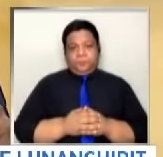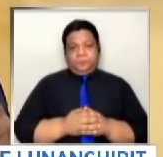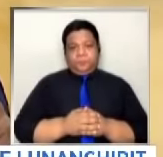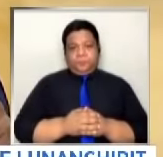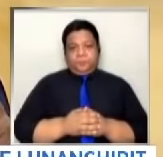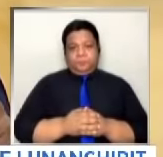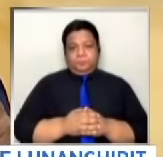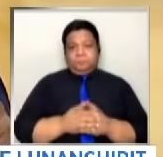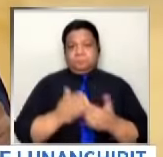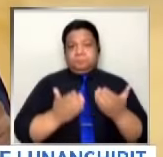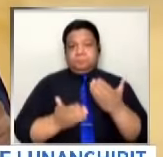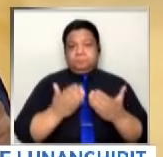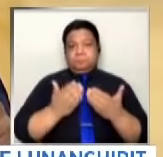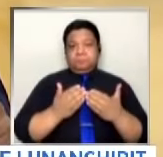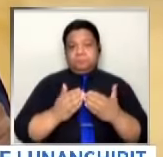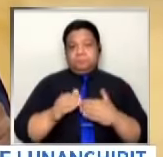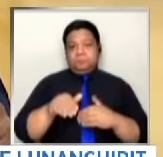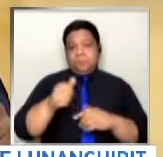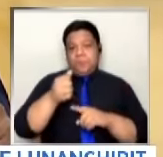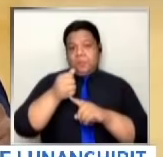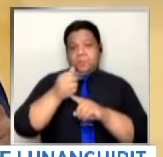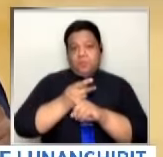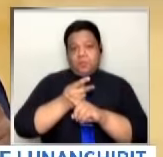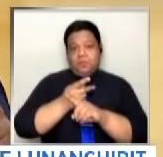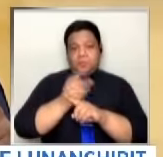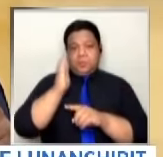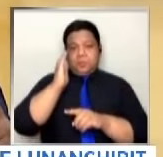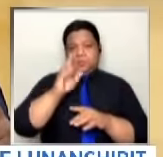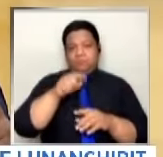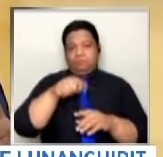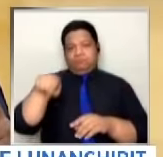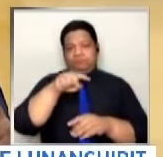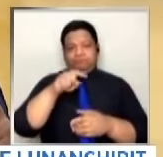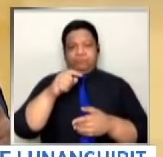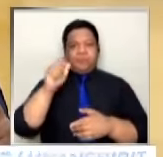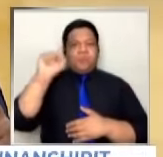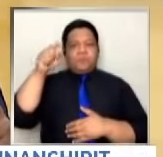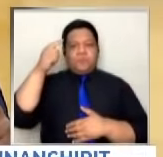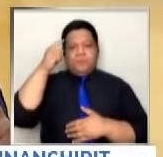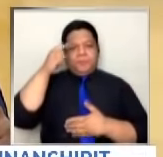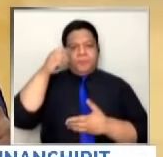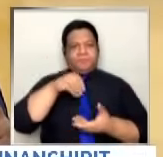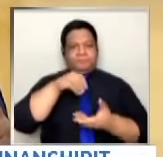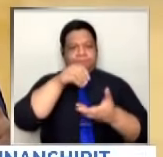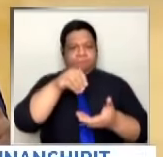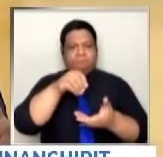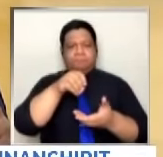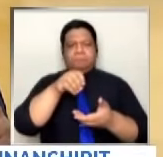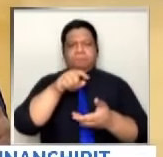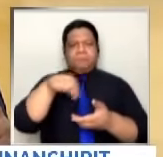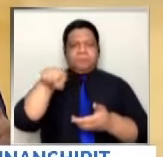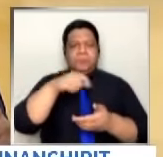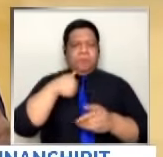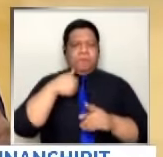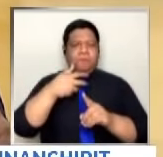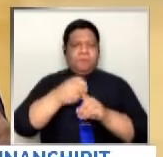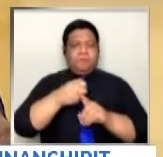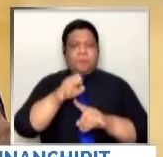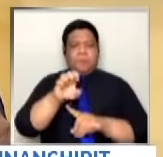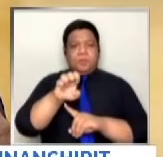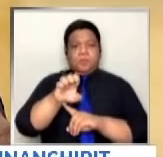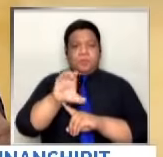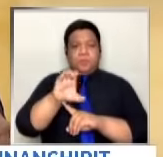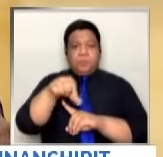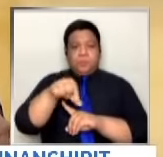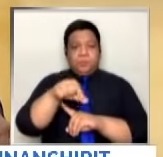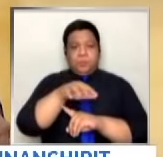Posibleng sa Abril, makatanggap na ulit ng ayuda mula sa pamahalaan ang mga residenteng apektado ng enhanced community quarantine sa NCR